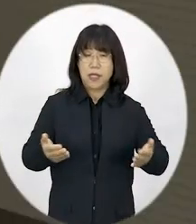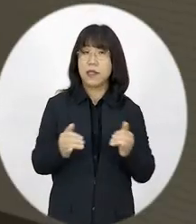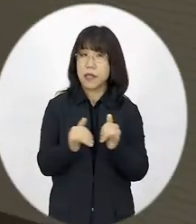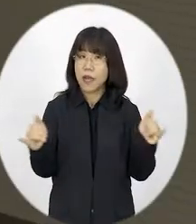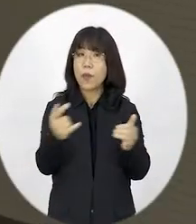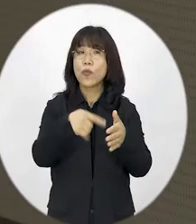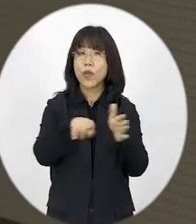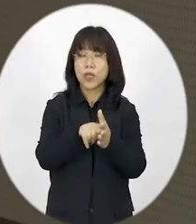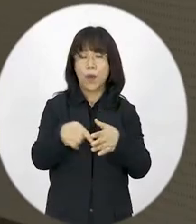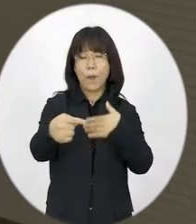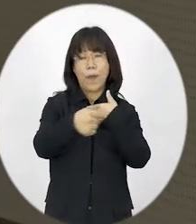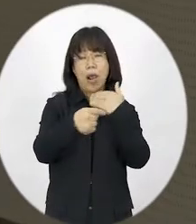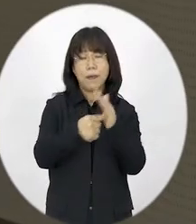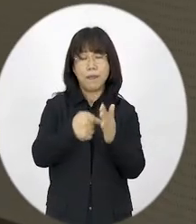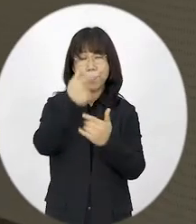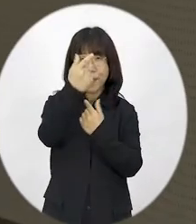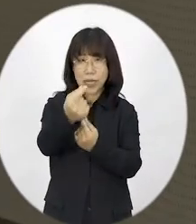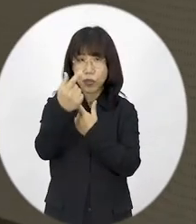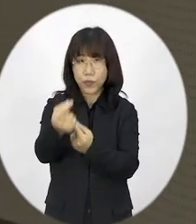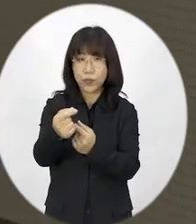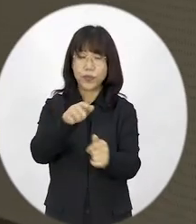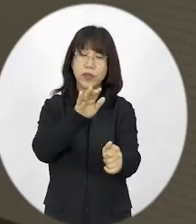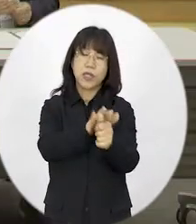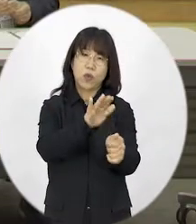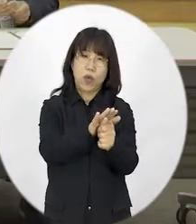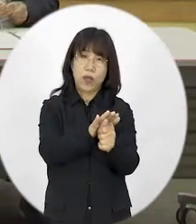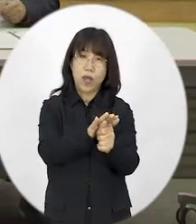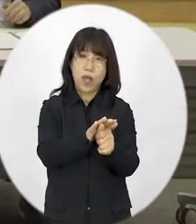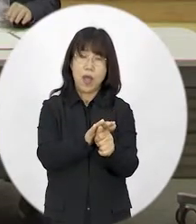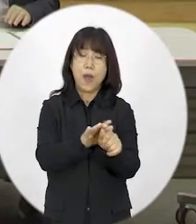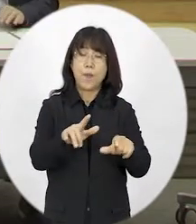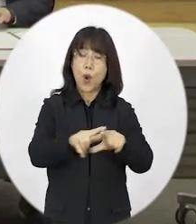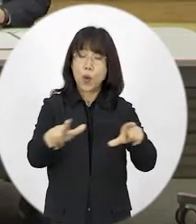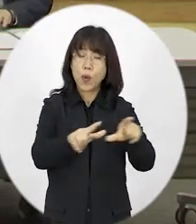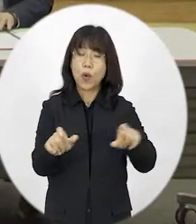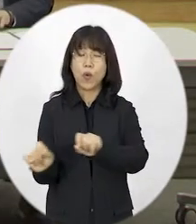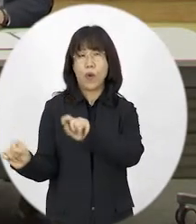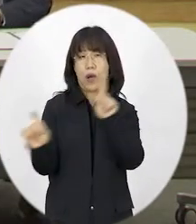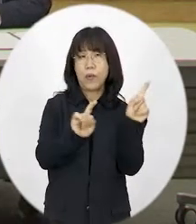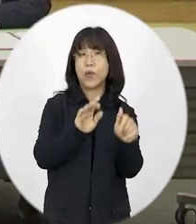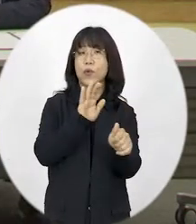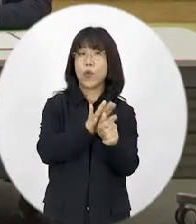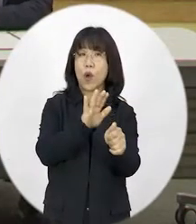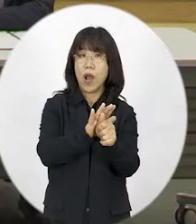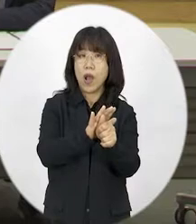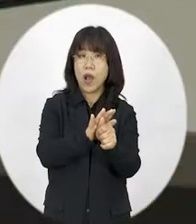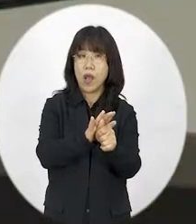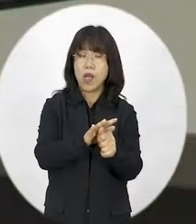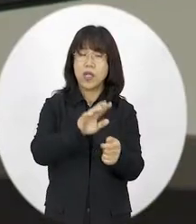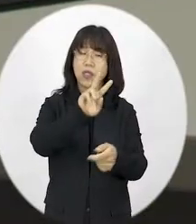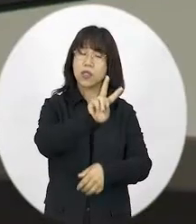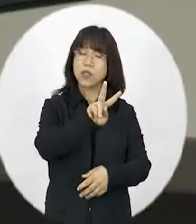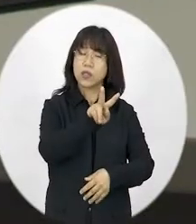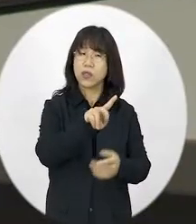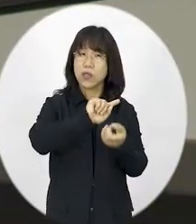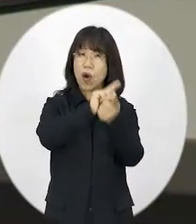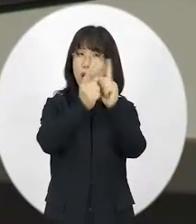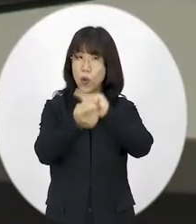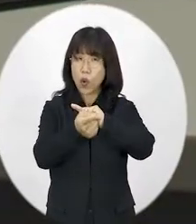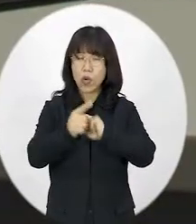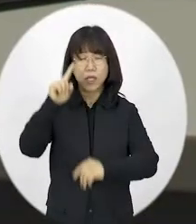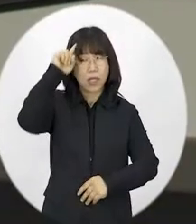마음 건강검진과 맞춤형 지원을 통해 일상회복을 돕는 사업입니다. 두 기관은 업무협약에